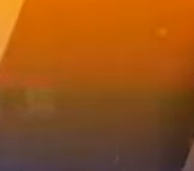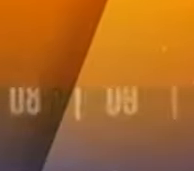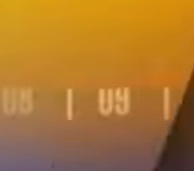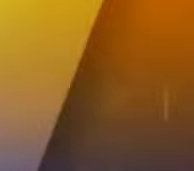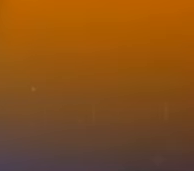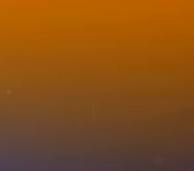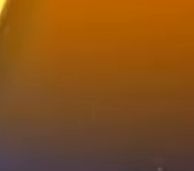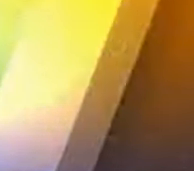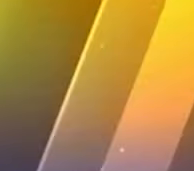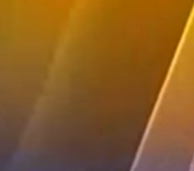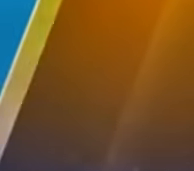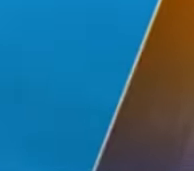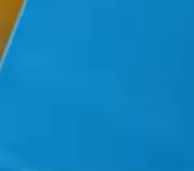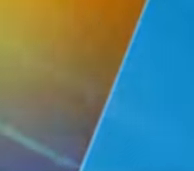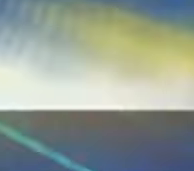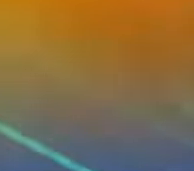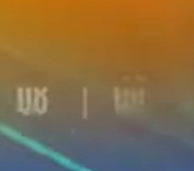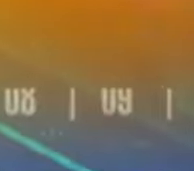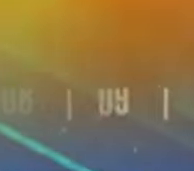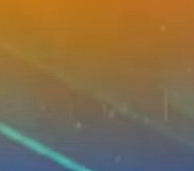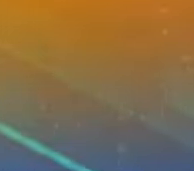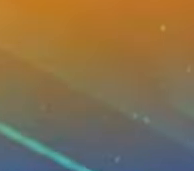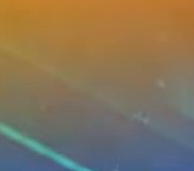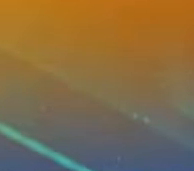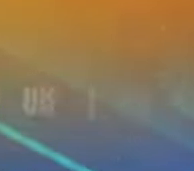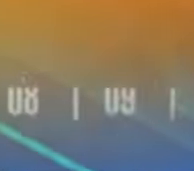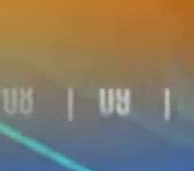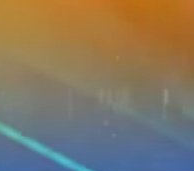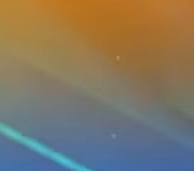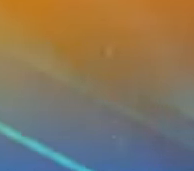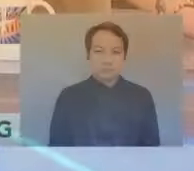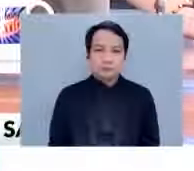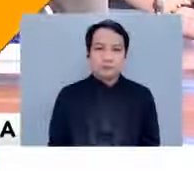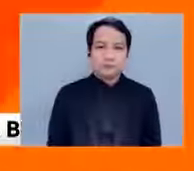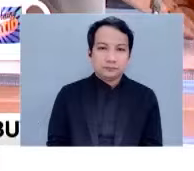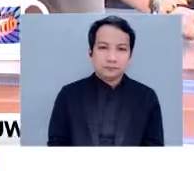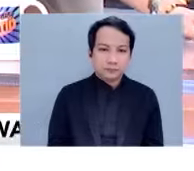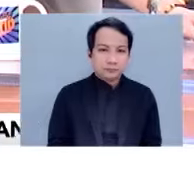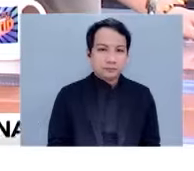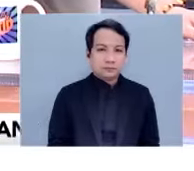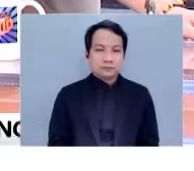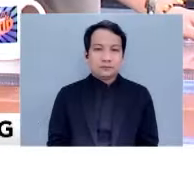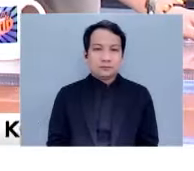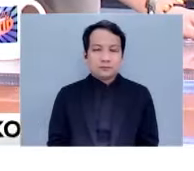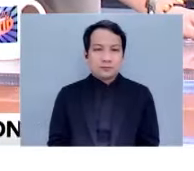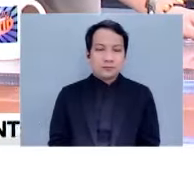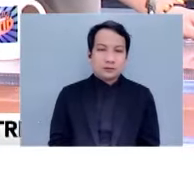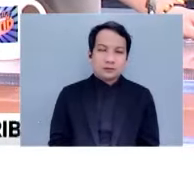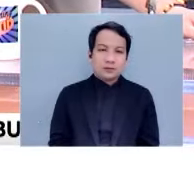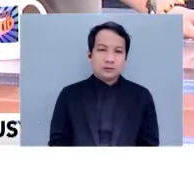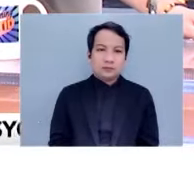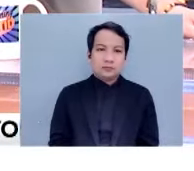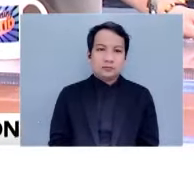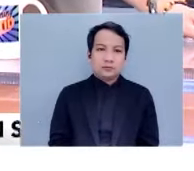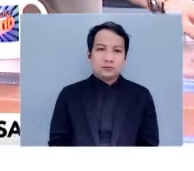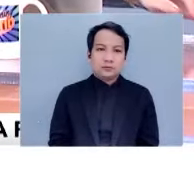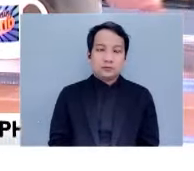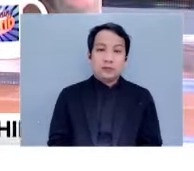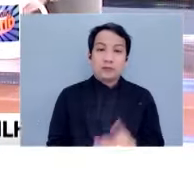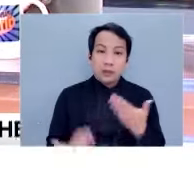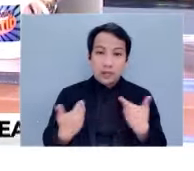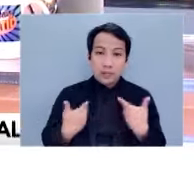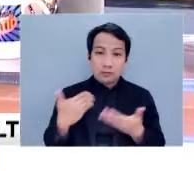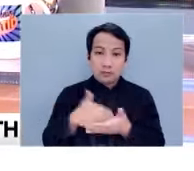B Bukas na ang panibagong kilos protesta ng